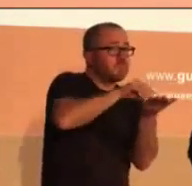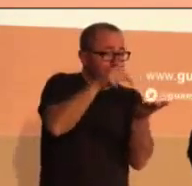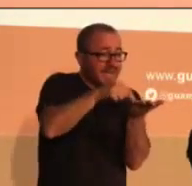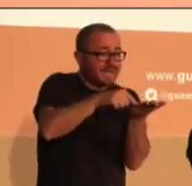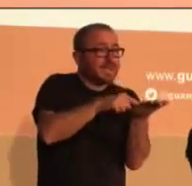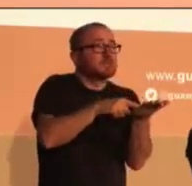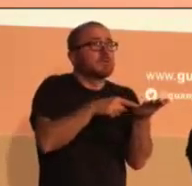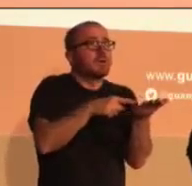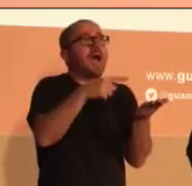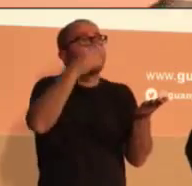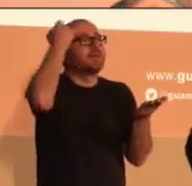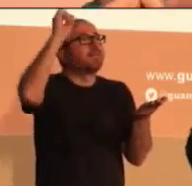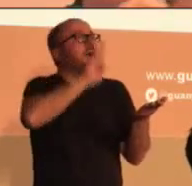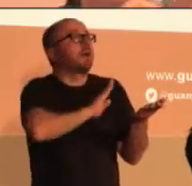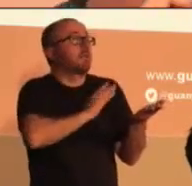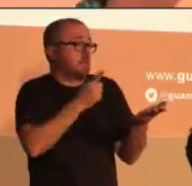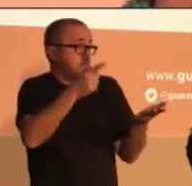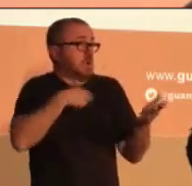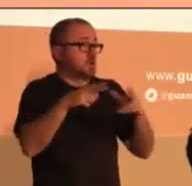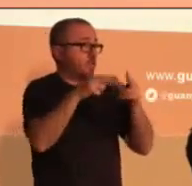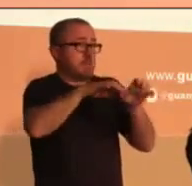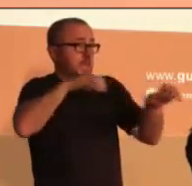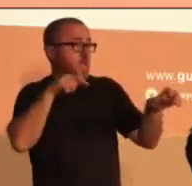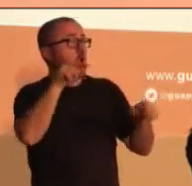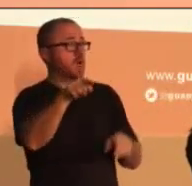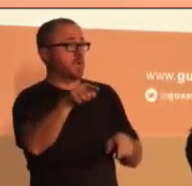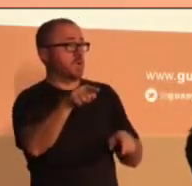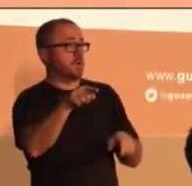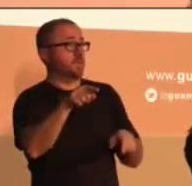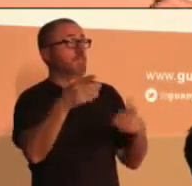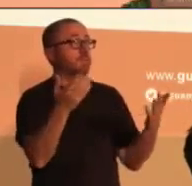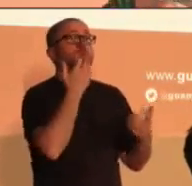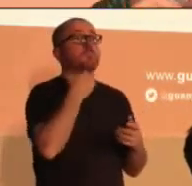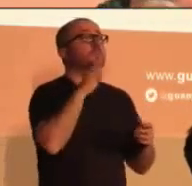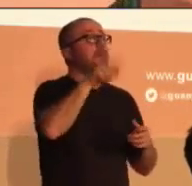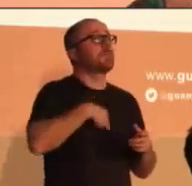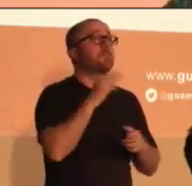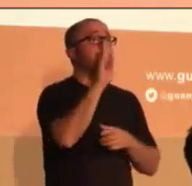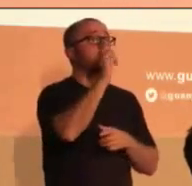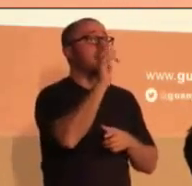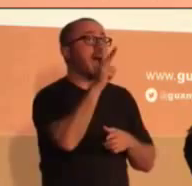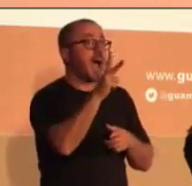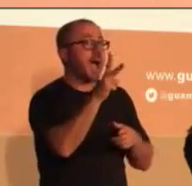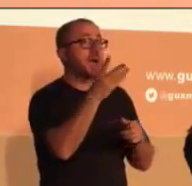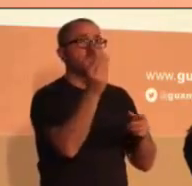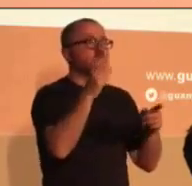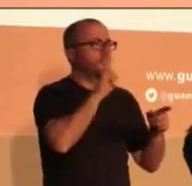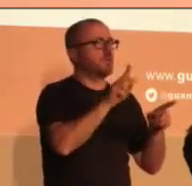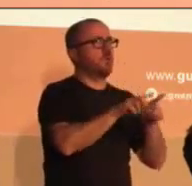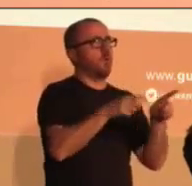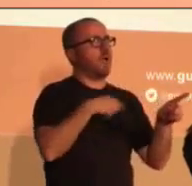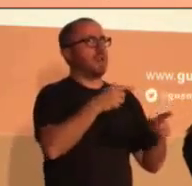el 15M, amb les manifestacions contra les retallades, amb la ILP de la PA, hem vist que la immensa majoria està dient prou, volem que hi hagi un canvi,